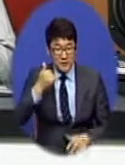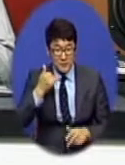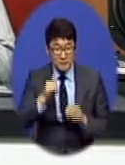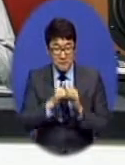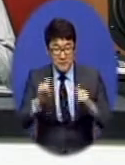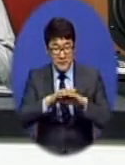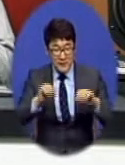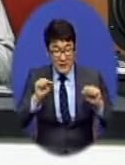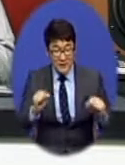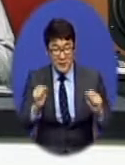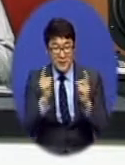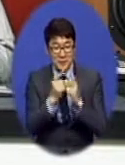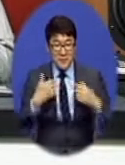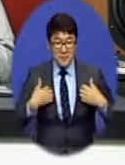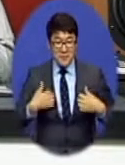안녕하세요. 반갑습니다.